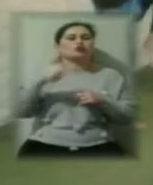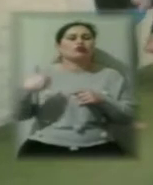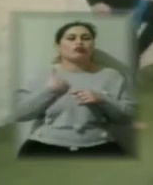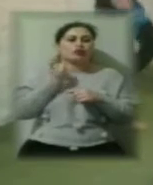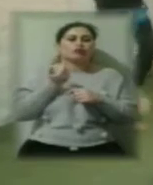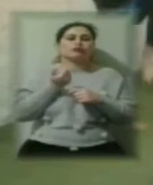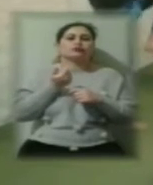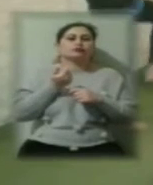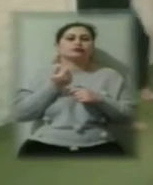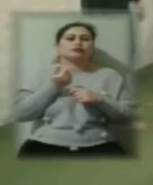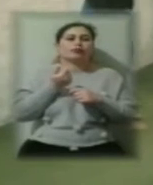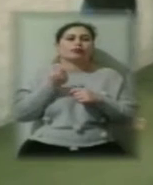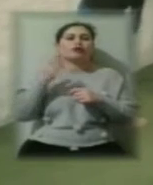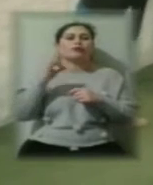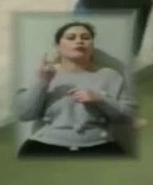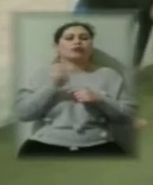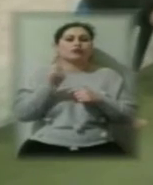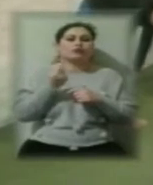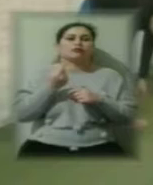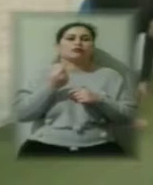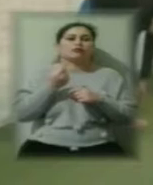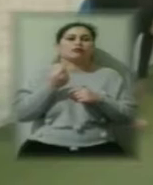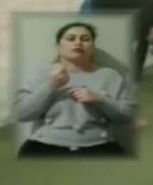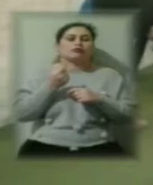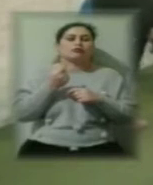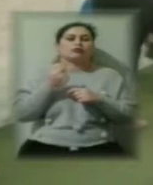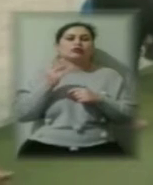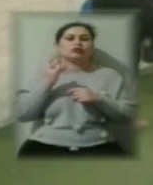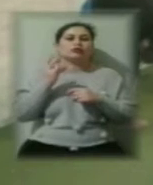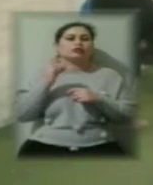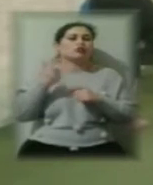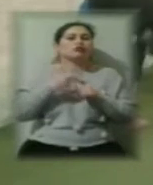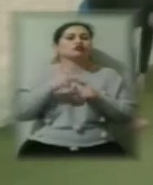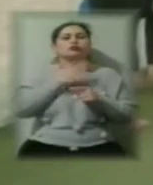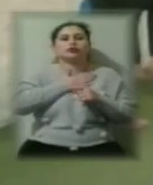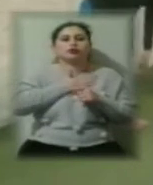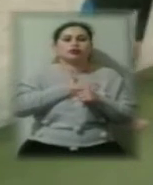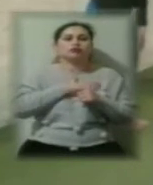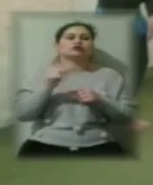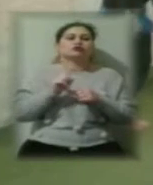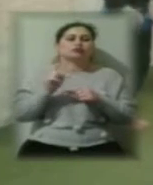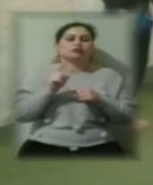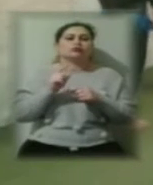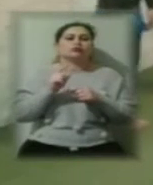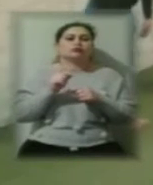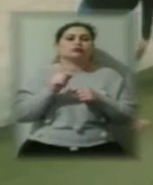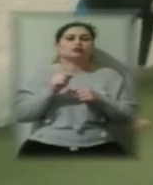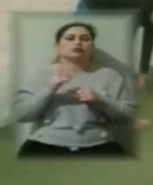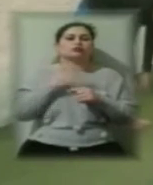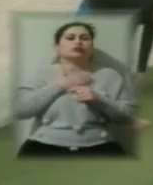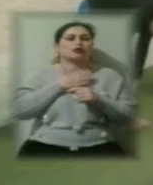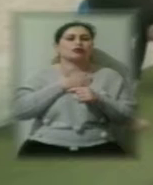хочуть. Це по-перше. Ну і дуже приємно, що наша